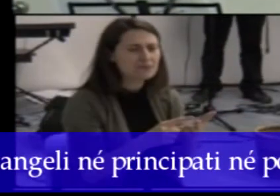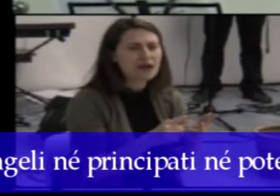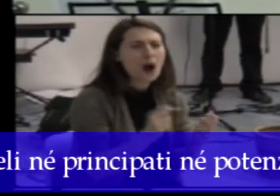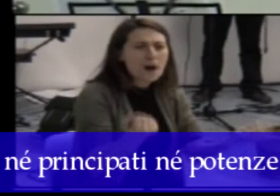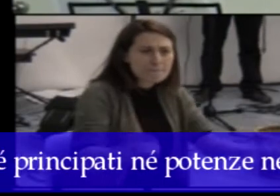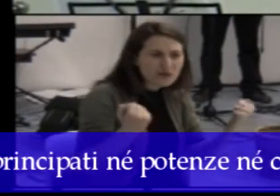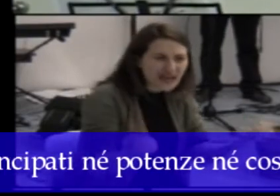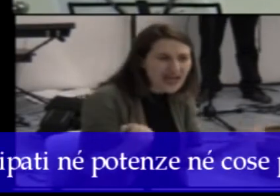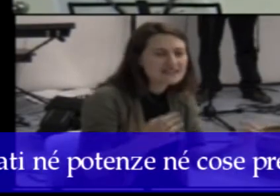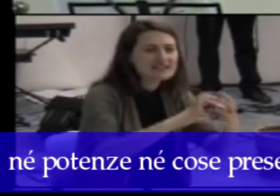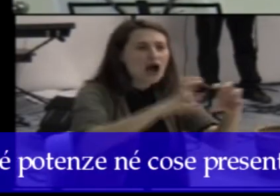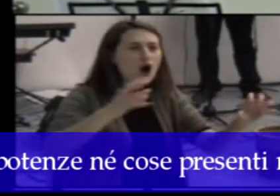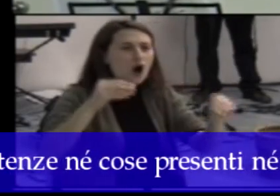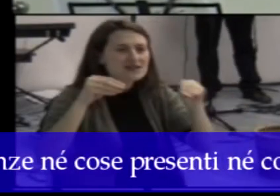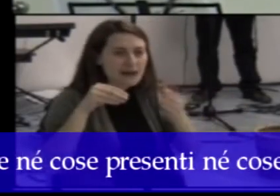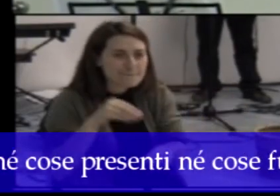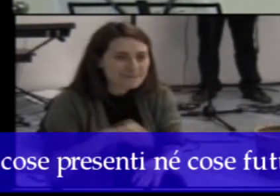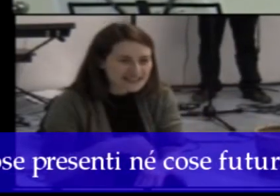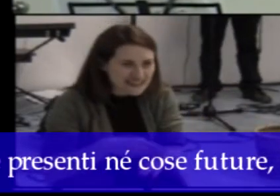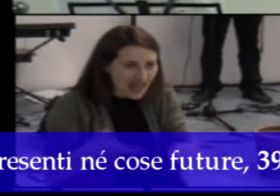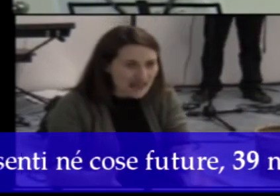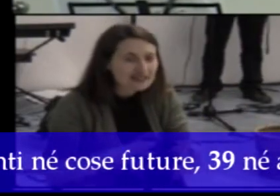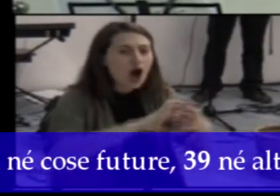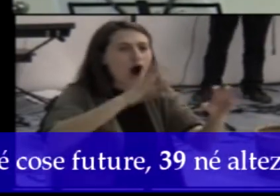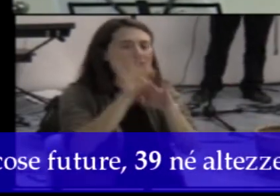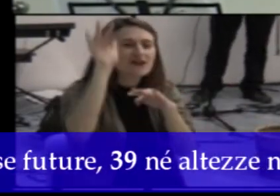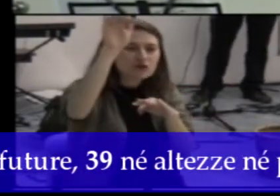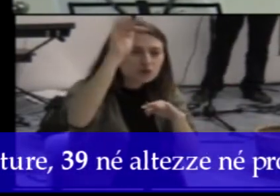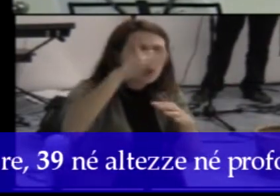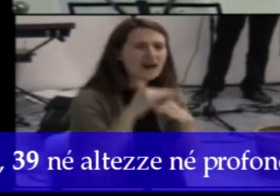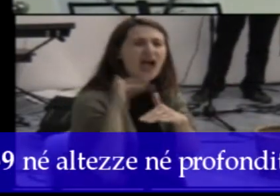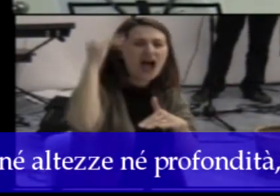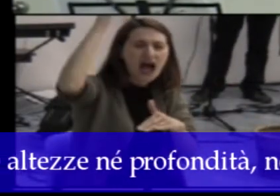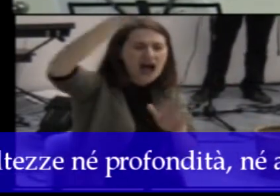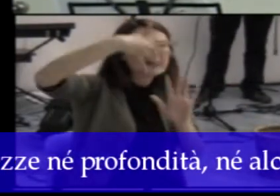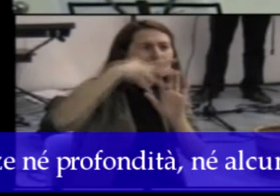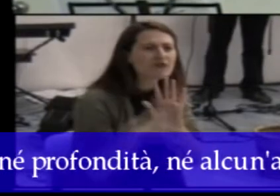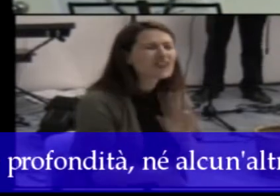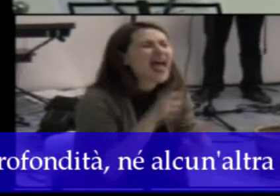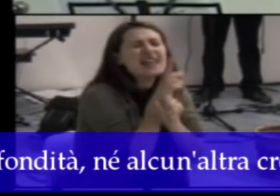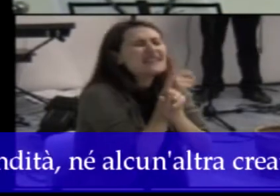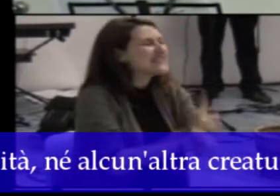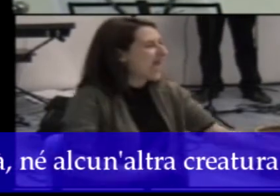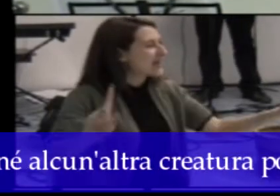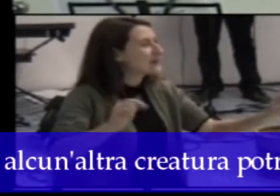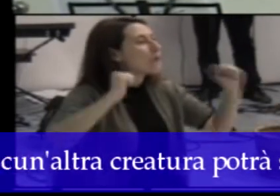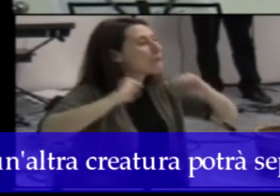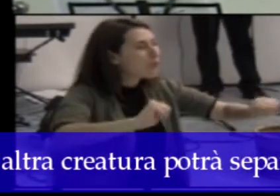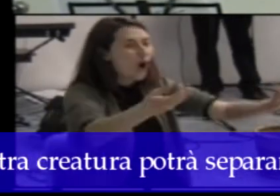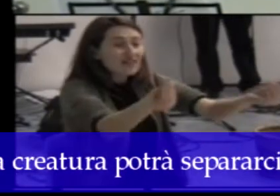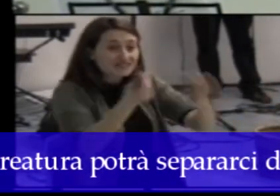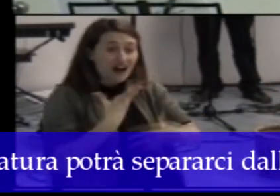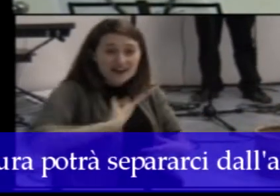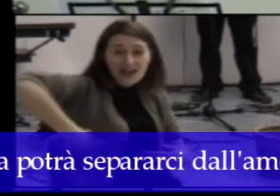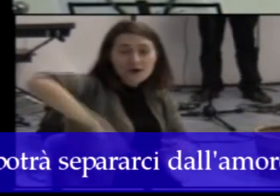né cose presenti, né cose future, né altezze, né profondità, né alcun'altra creatura potrà